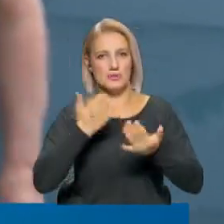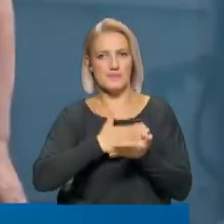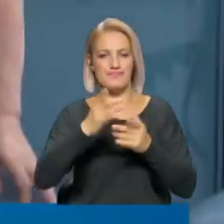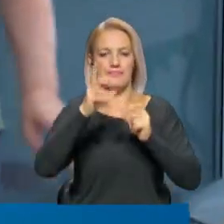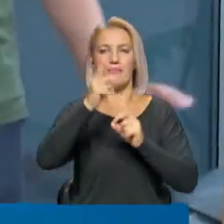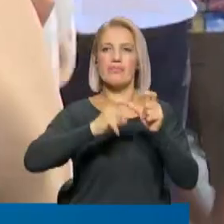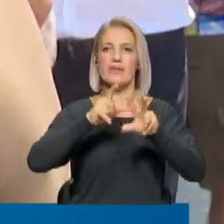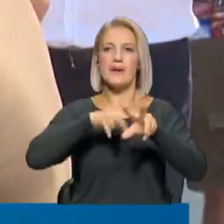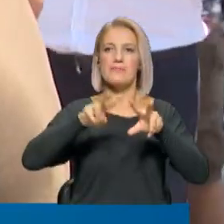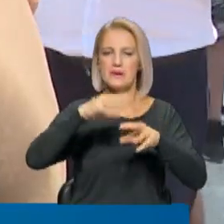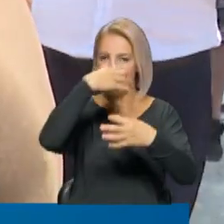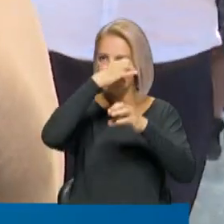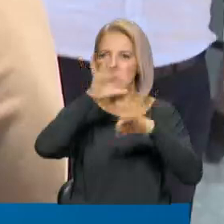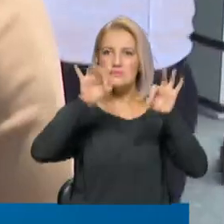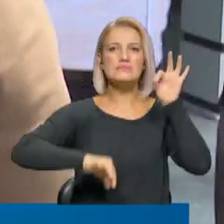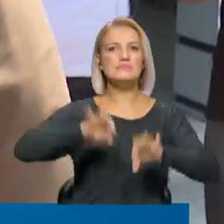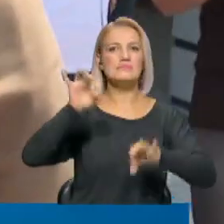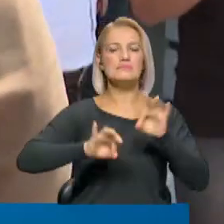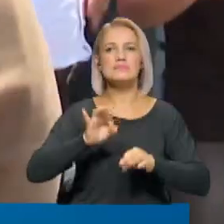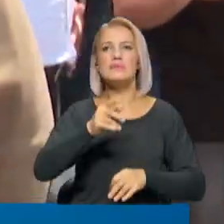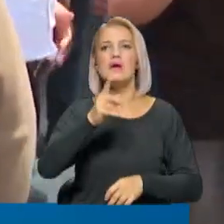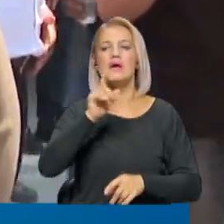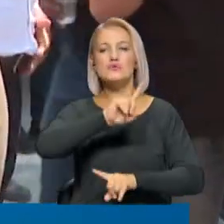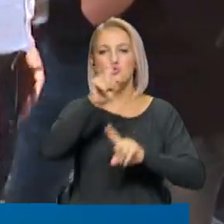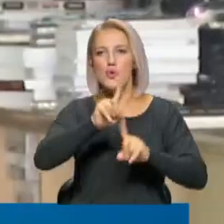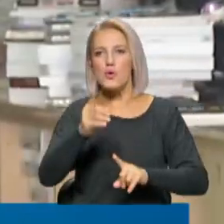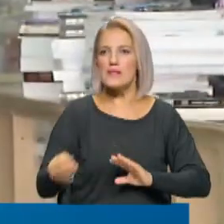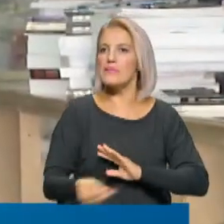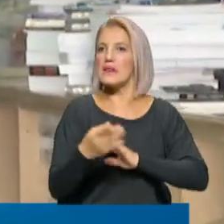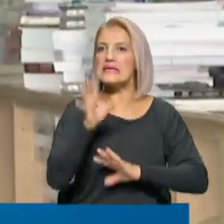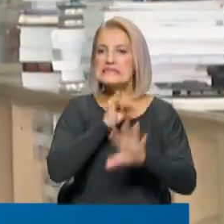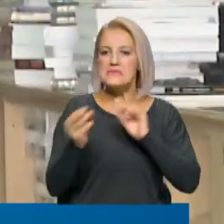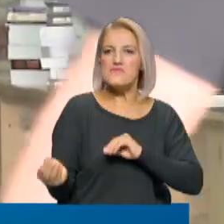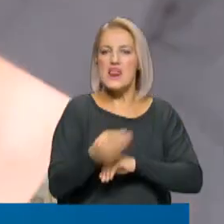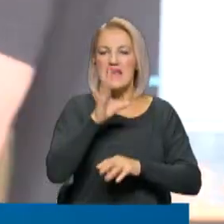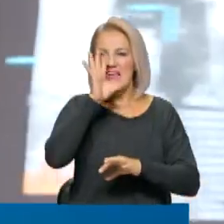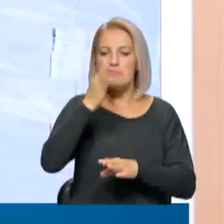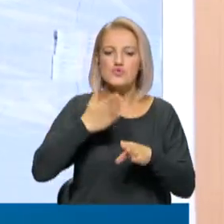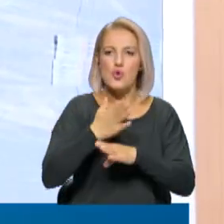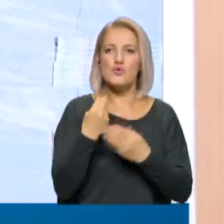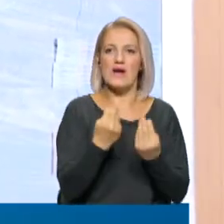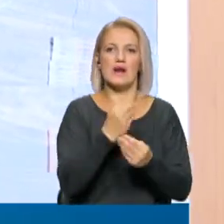ÖSYM'de mercek altında 7 iklim yayın evi de sızdırıldığı iddia edilen 20 soruya kimlerin doğru yanıt verdiği araştırılıyor.